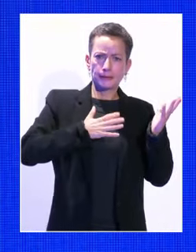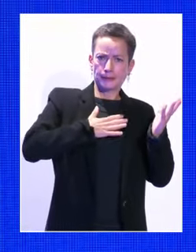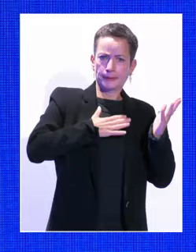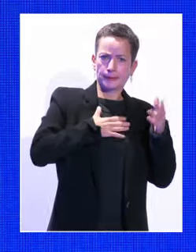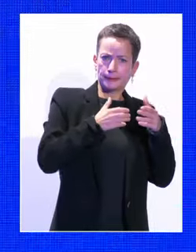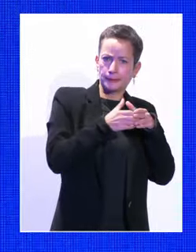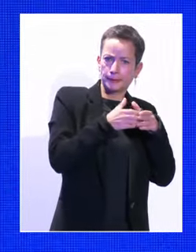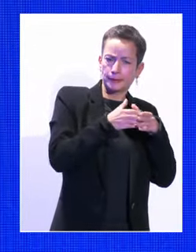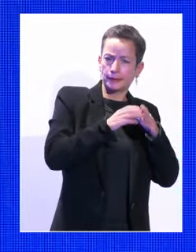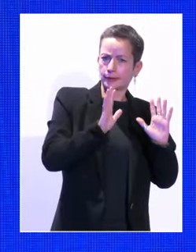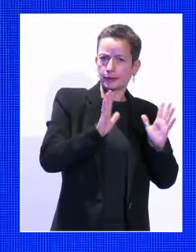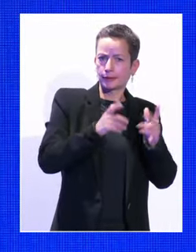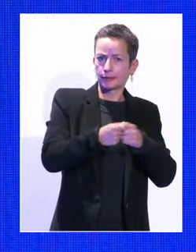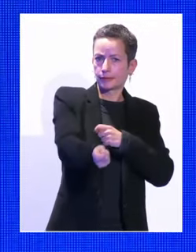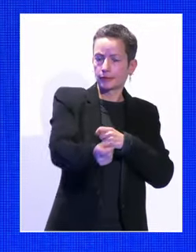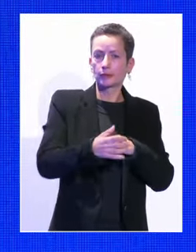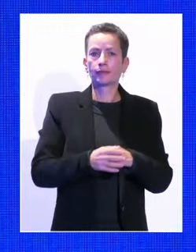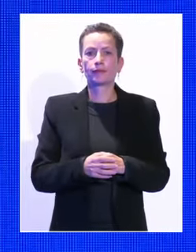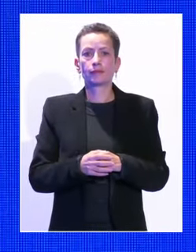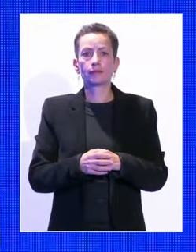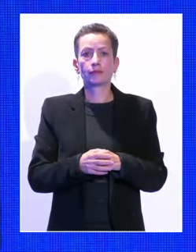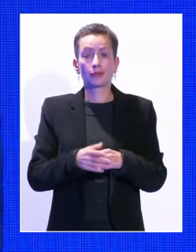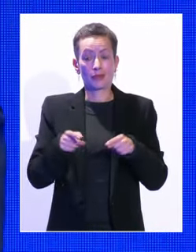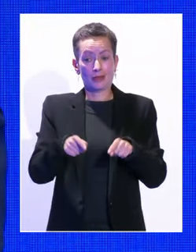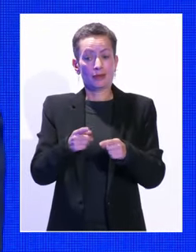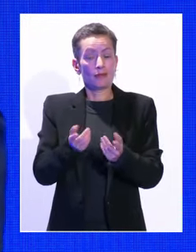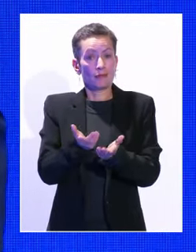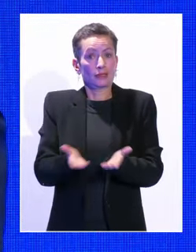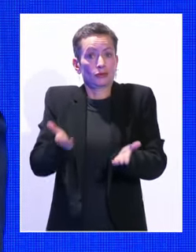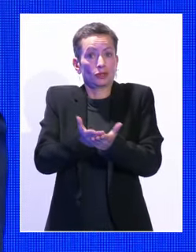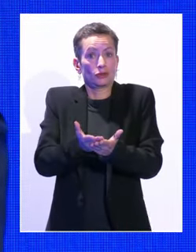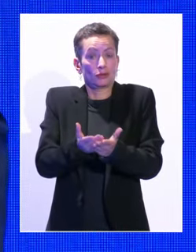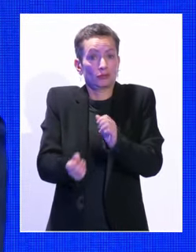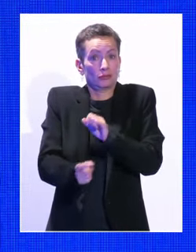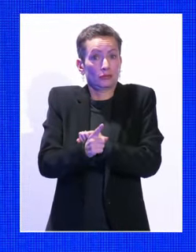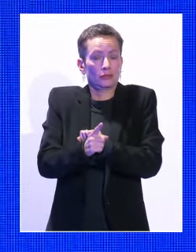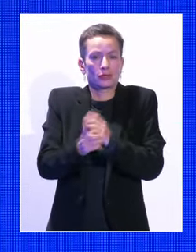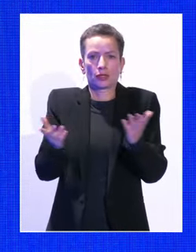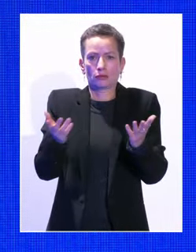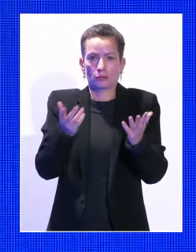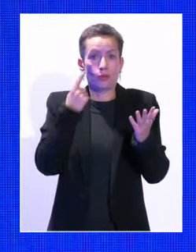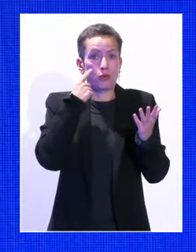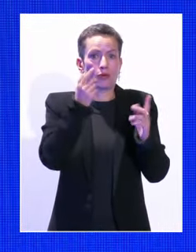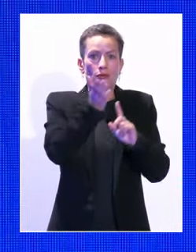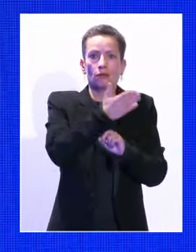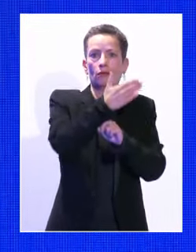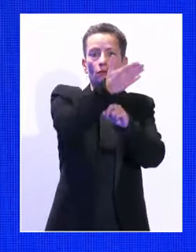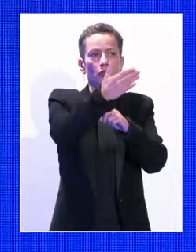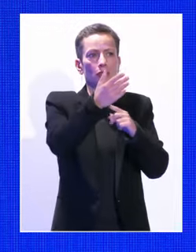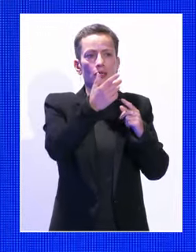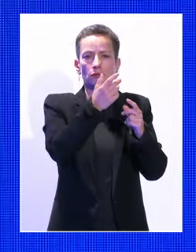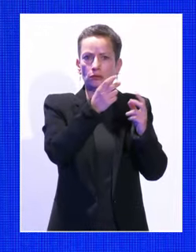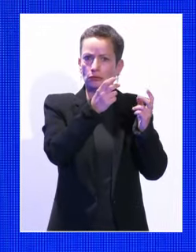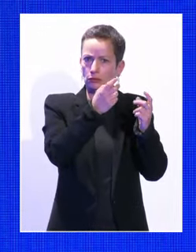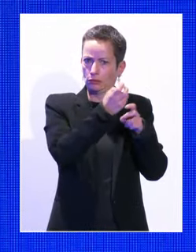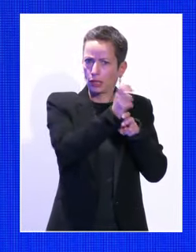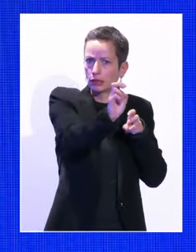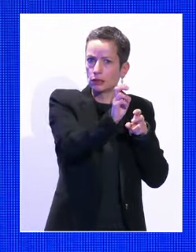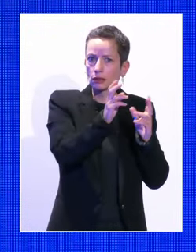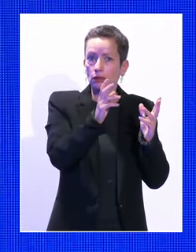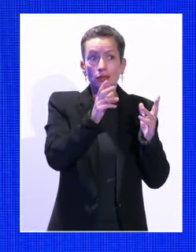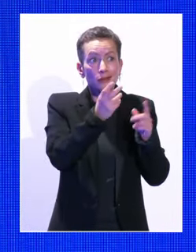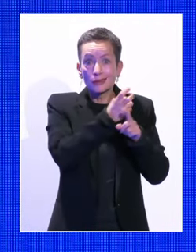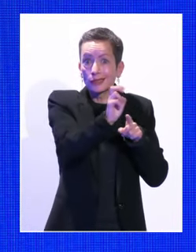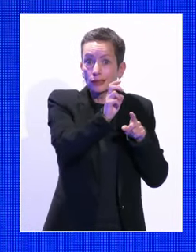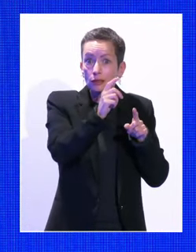Ces temps sont des temps de menace sur la nation Et quand viennent les temps de menace, on se regroupe, on